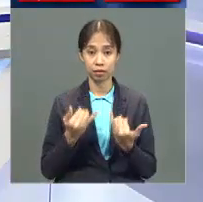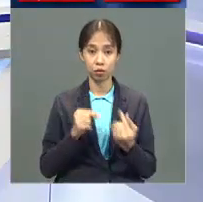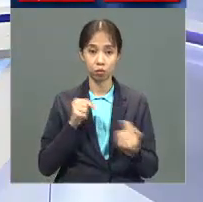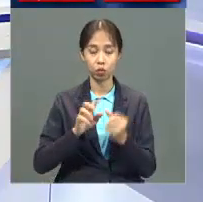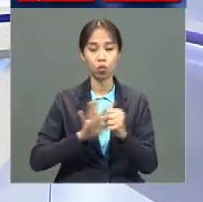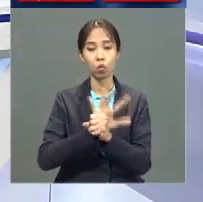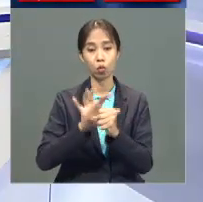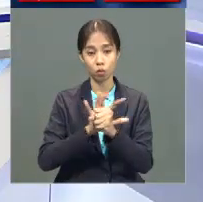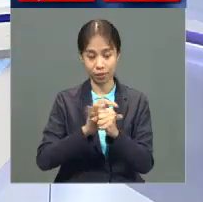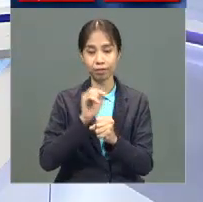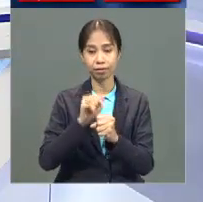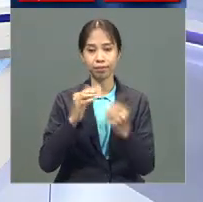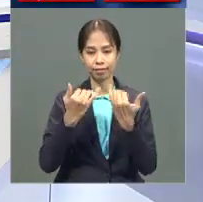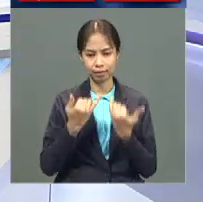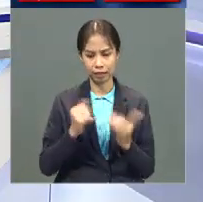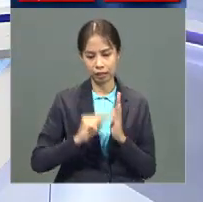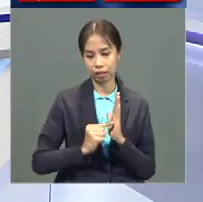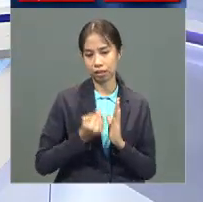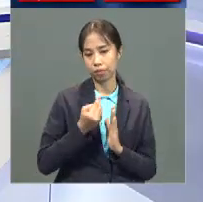อามาติดตามสถานการณ์ไวรัสทวี 19